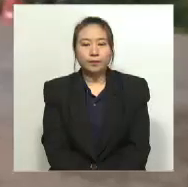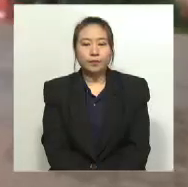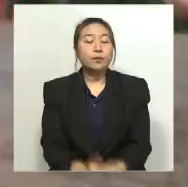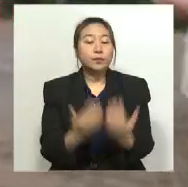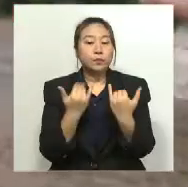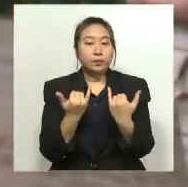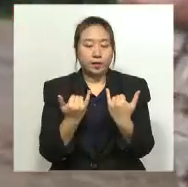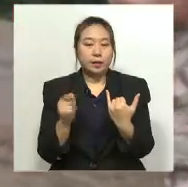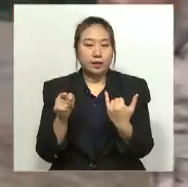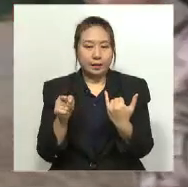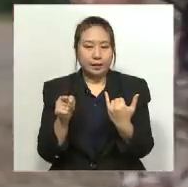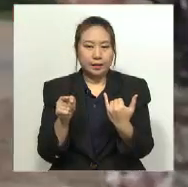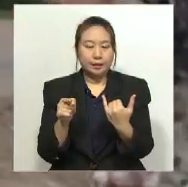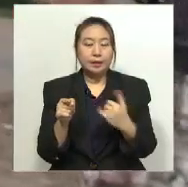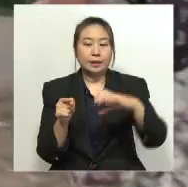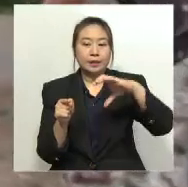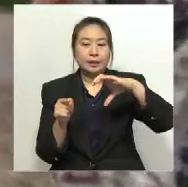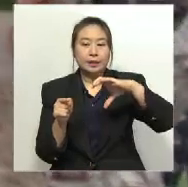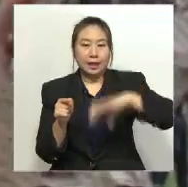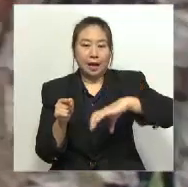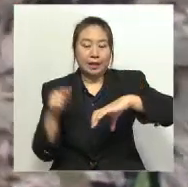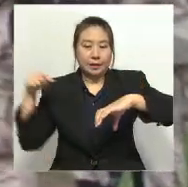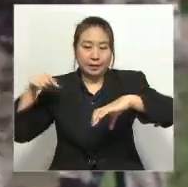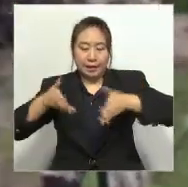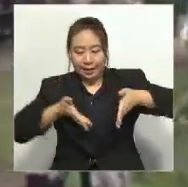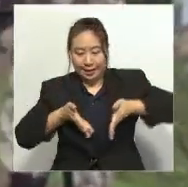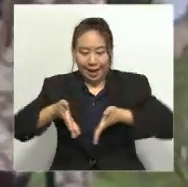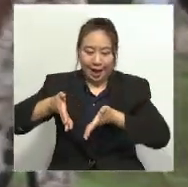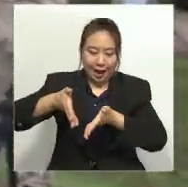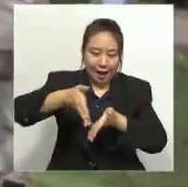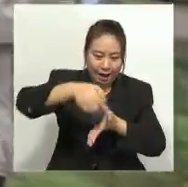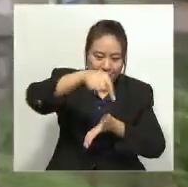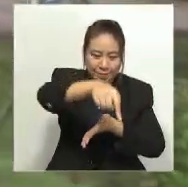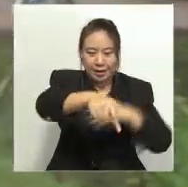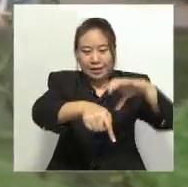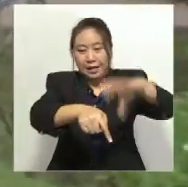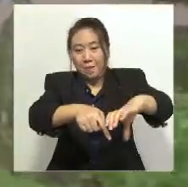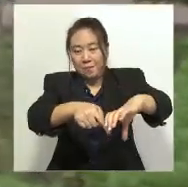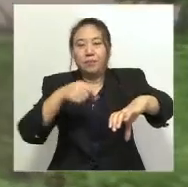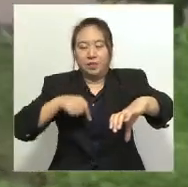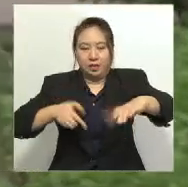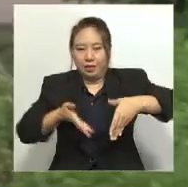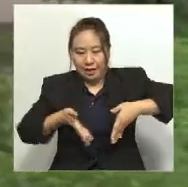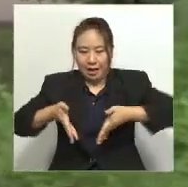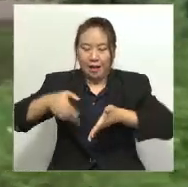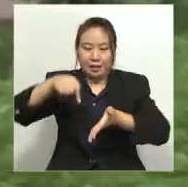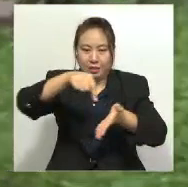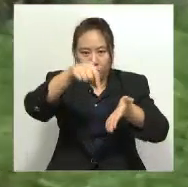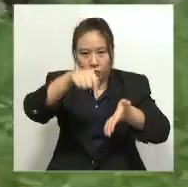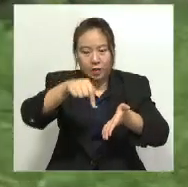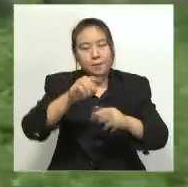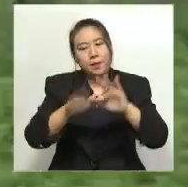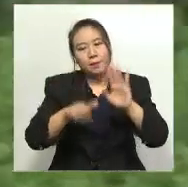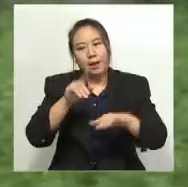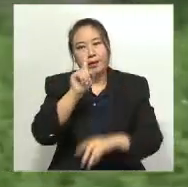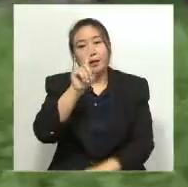และนี่นะครับก็เป็นบรรยากาศล่าสุดบริเวณทางเข้าถ้ำบังนะครับขุนน้ำนางนอนซึ่งจากระยะทางที่จุดรายงานนี้เข้าไปอีกประม